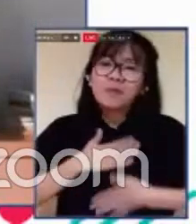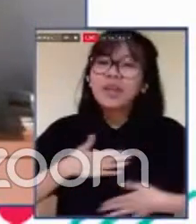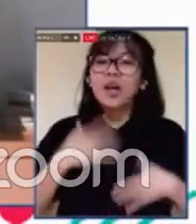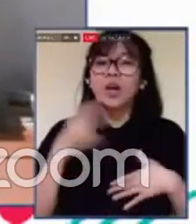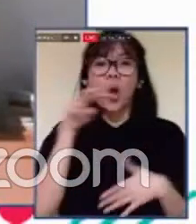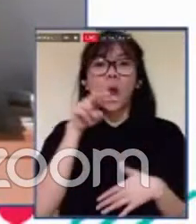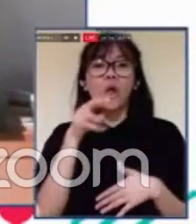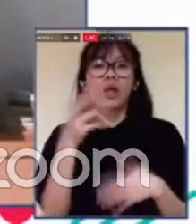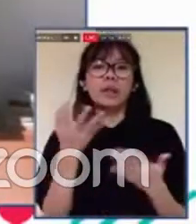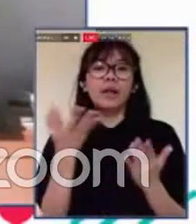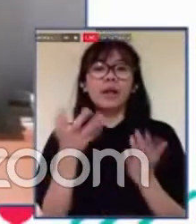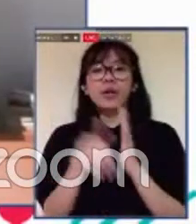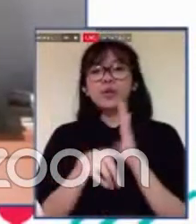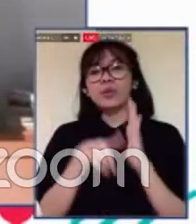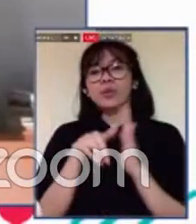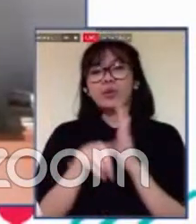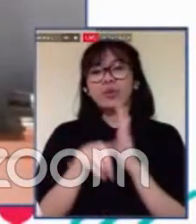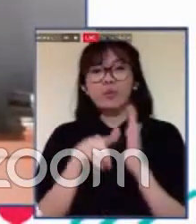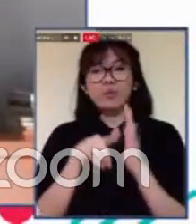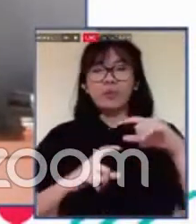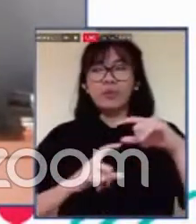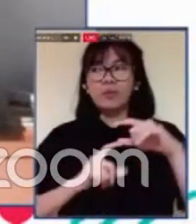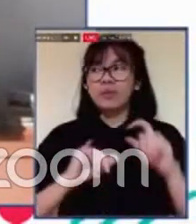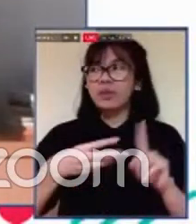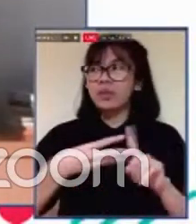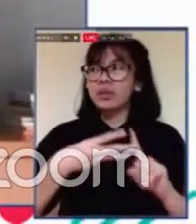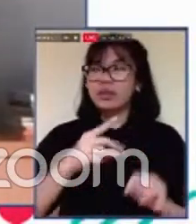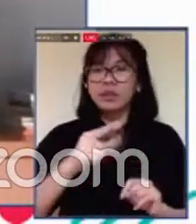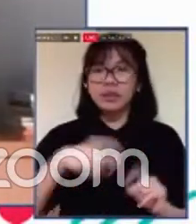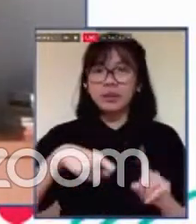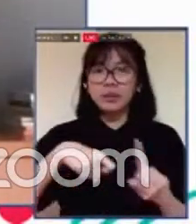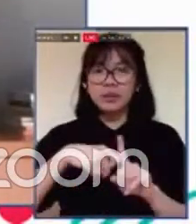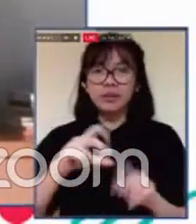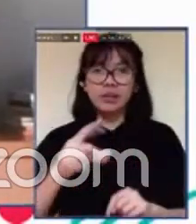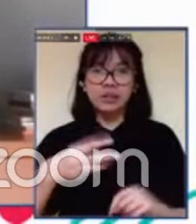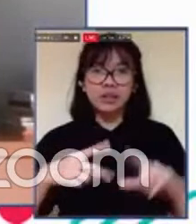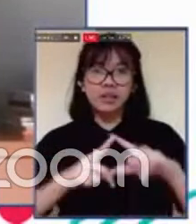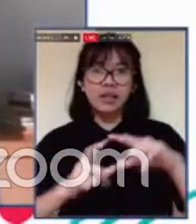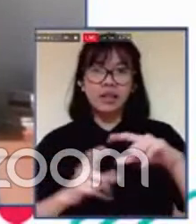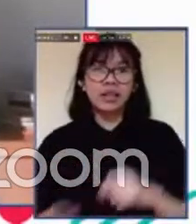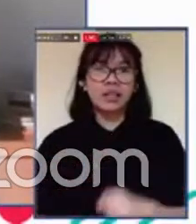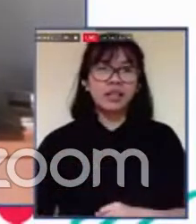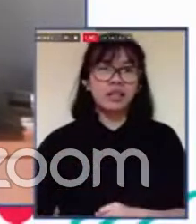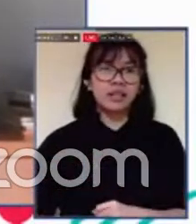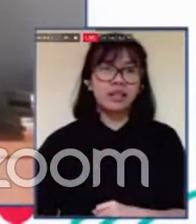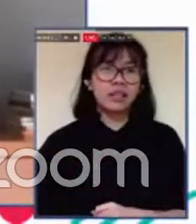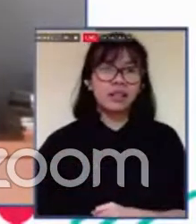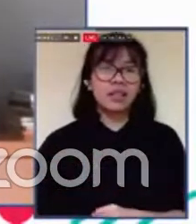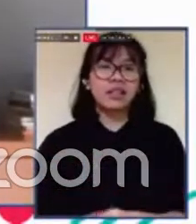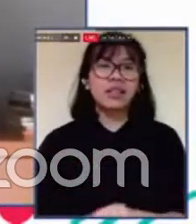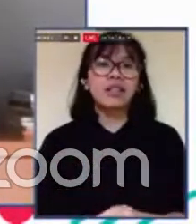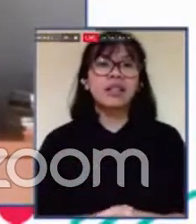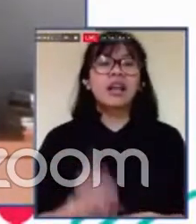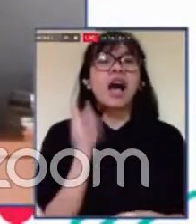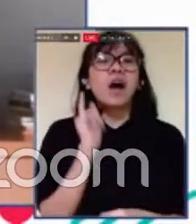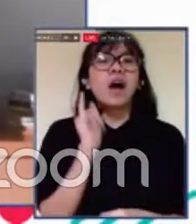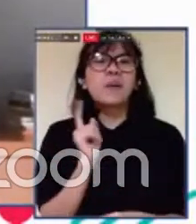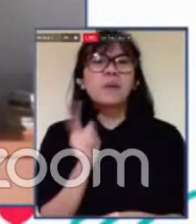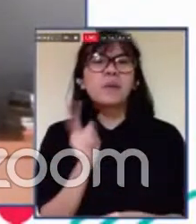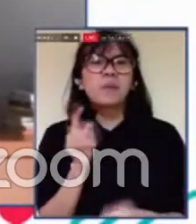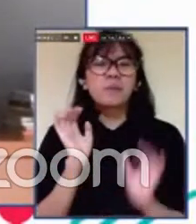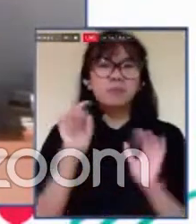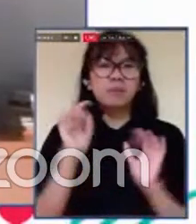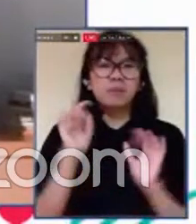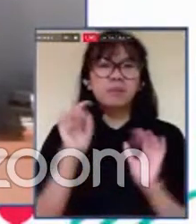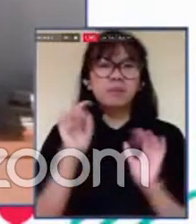YouTube-nya Siberkreasi. Jadi jangan lupa tapi untuk segera subscribe. Kenapa? Karena sudah banyak diskusi-diskusi